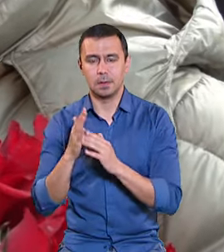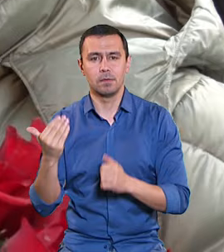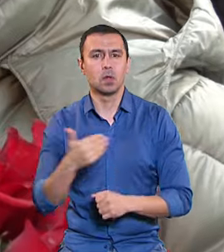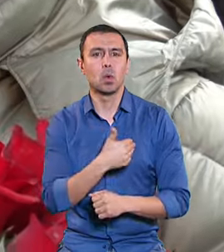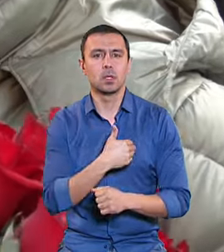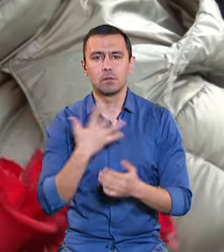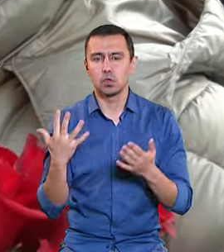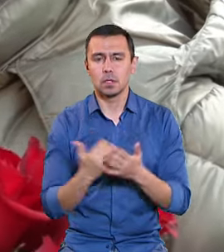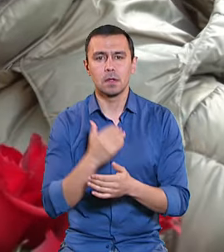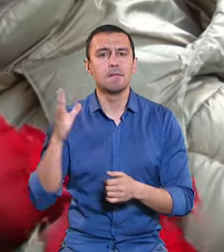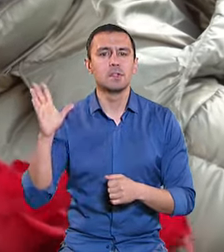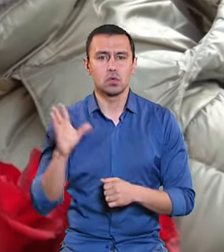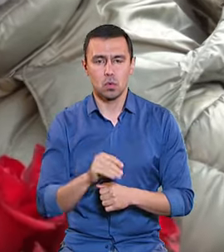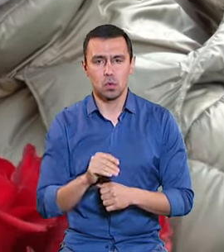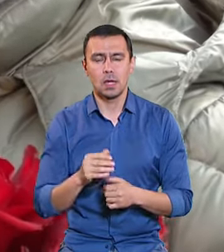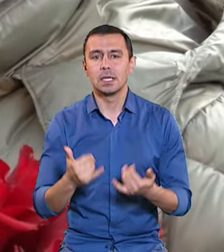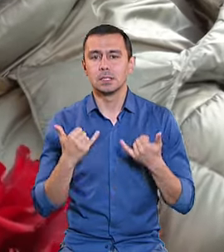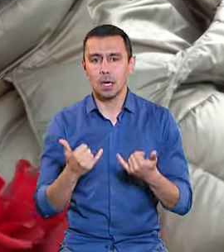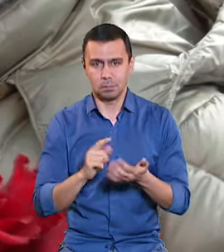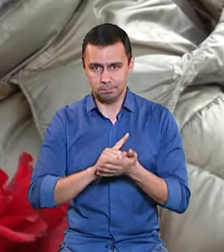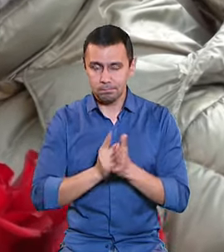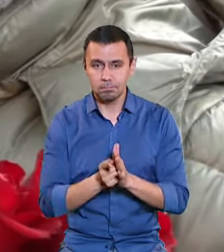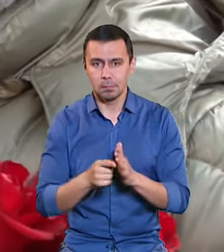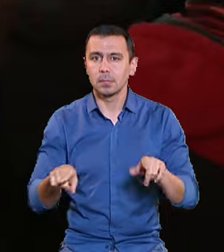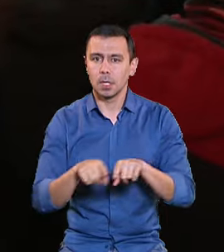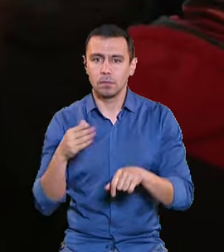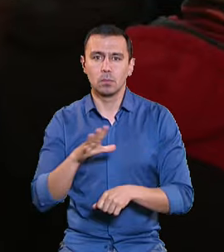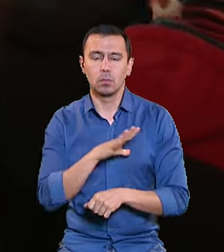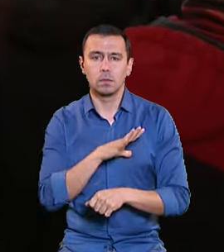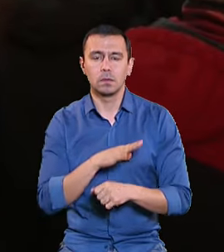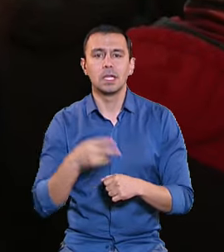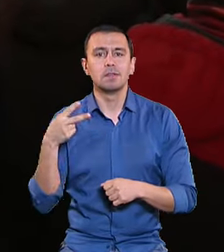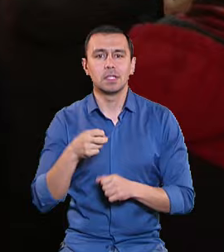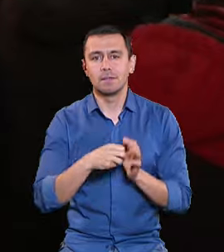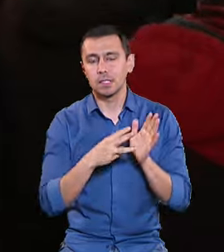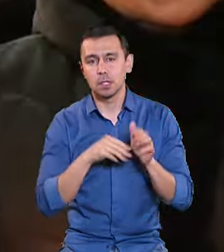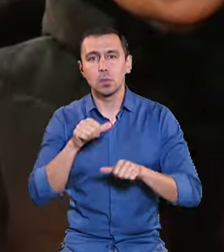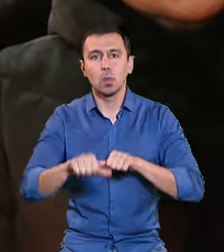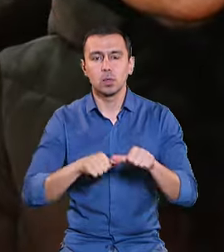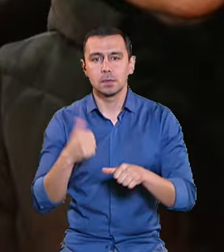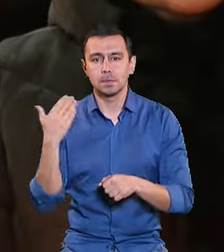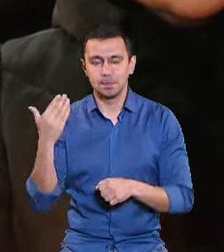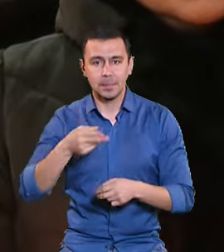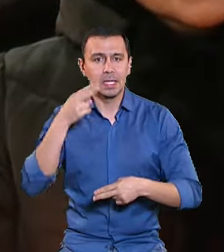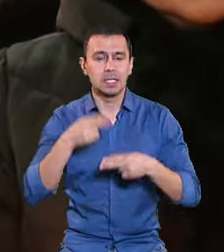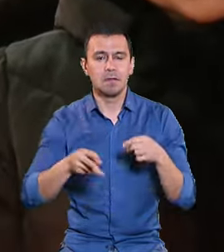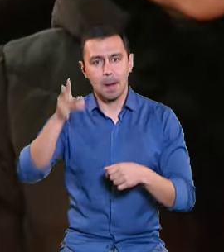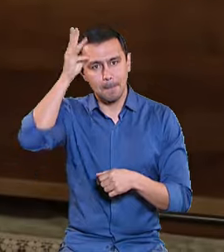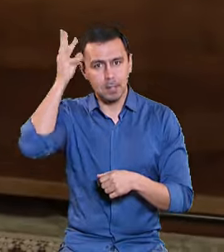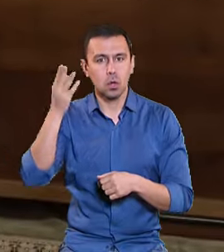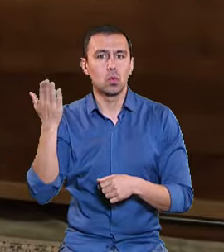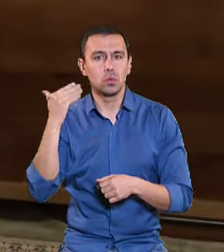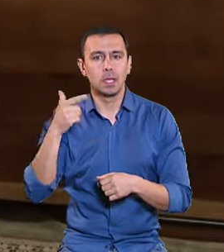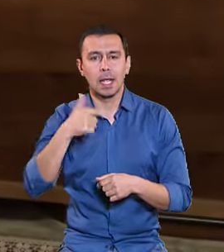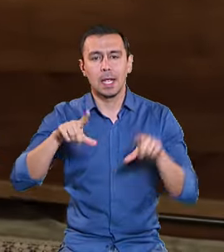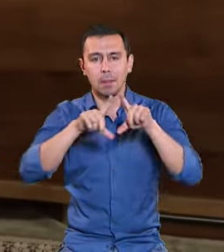хотів досягти всього зараз і вже. Ось такий він був. У 2018 році Владислав закінчив Хмельницьку, тоді ще